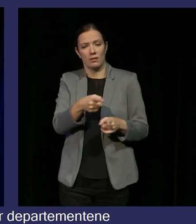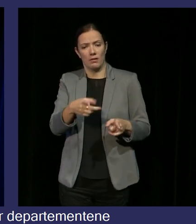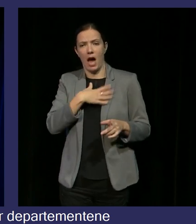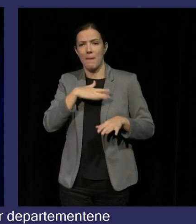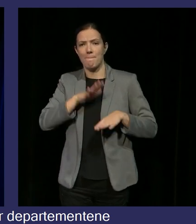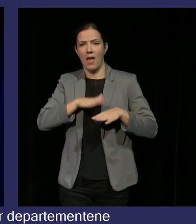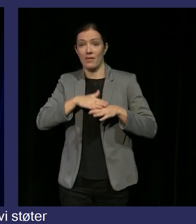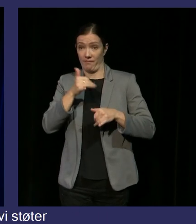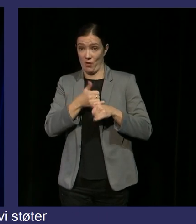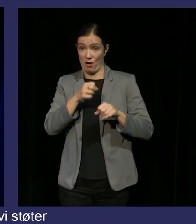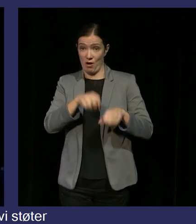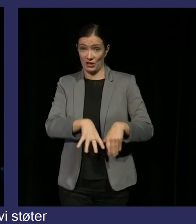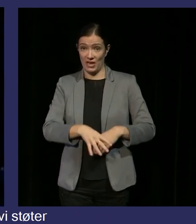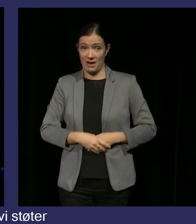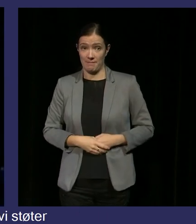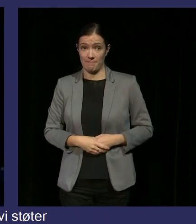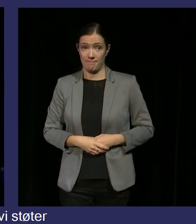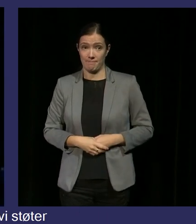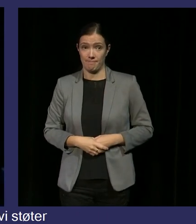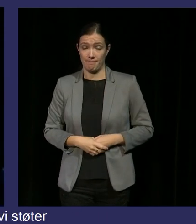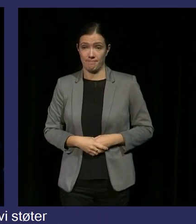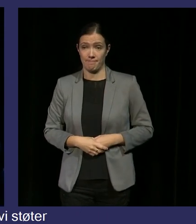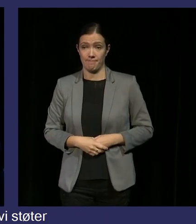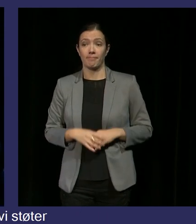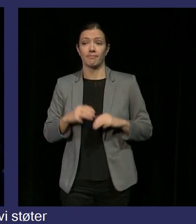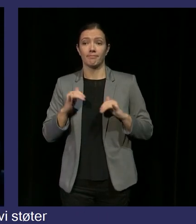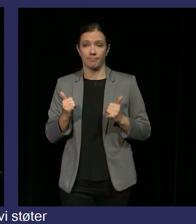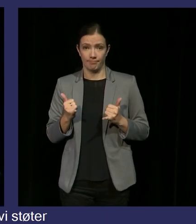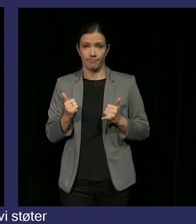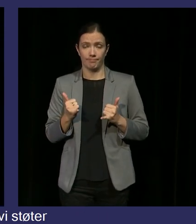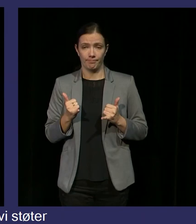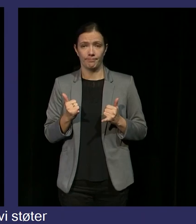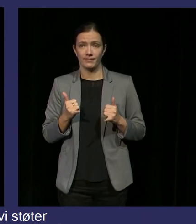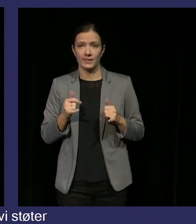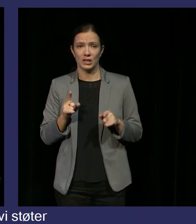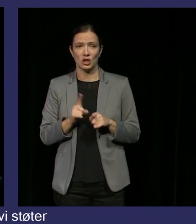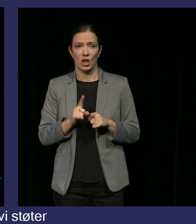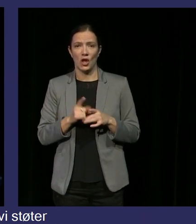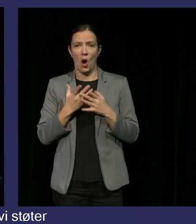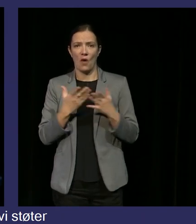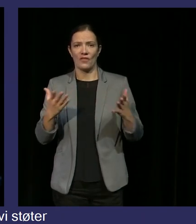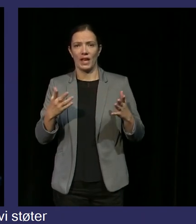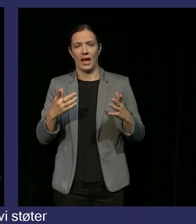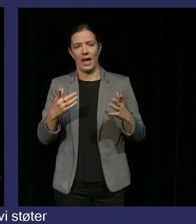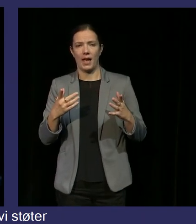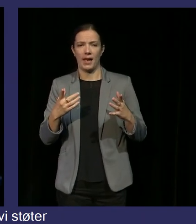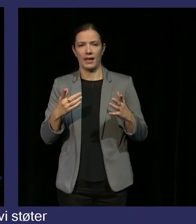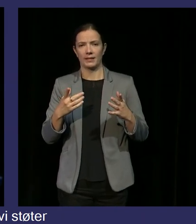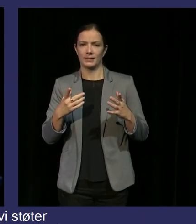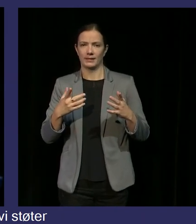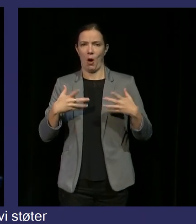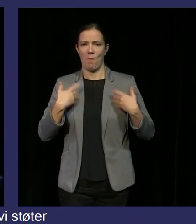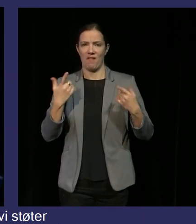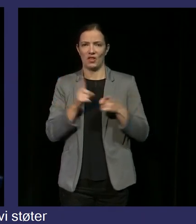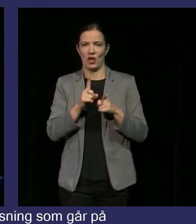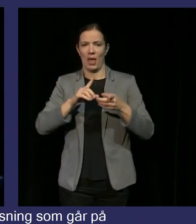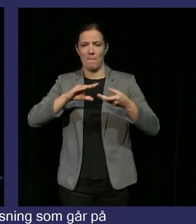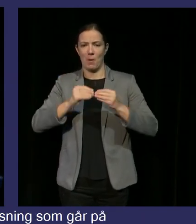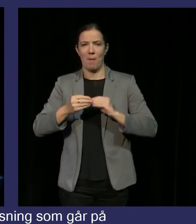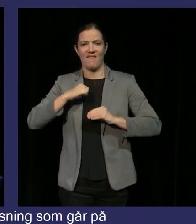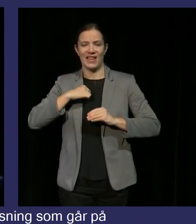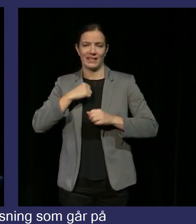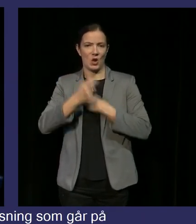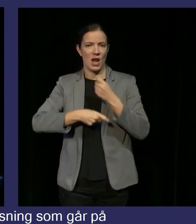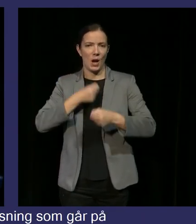for det? Ja, og så det jo ofte sånn at ofte støter vi jo på disse problemene når vi skal gjøre noe konkret. For